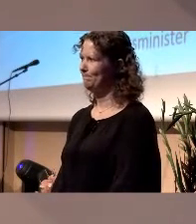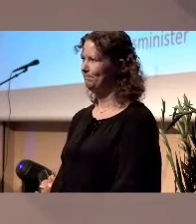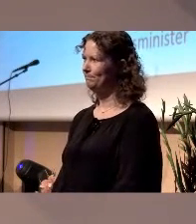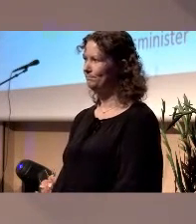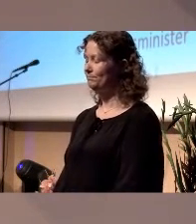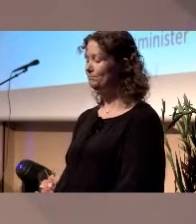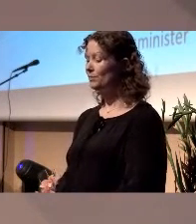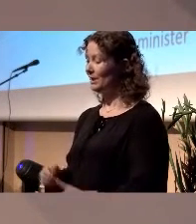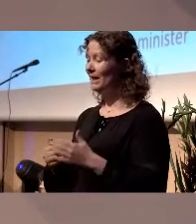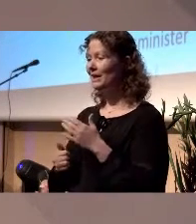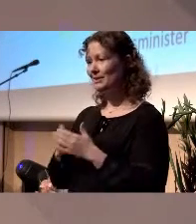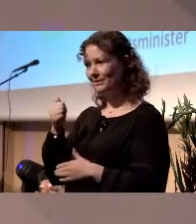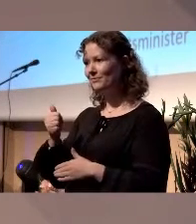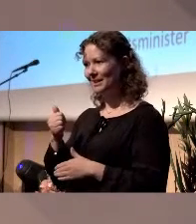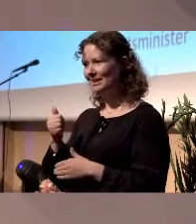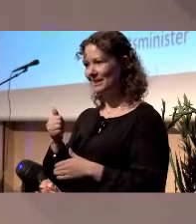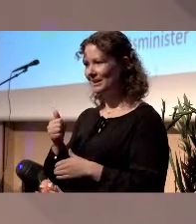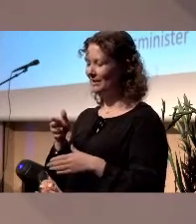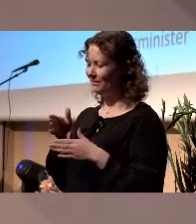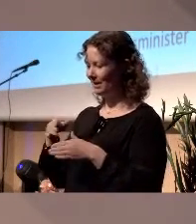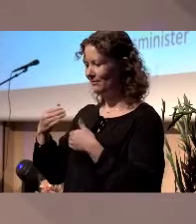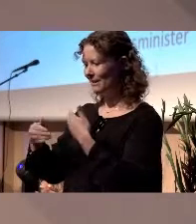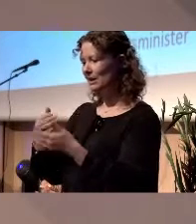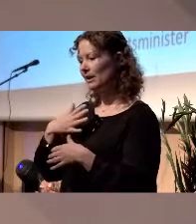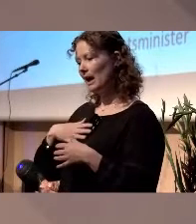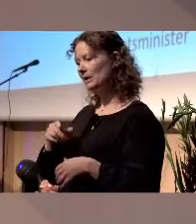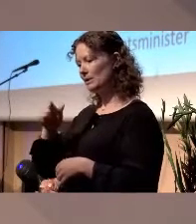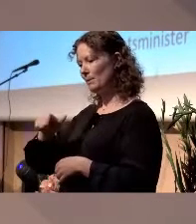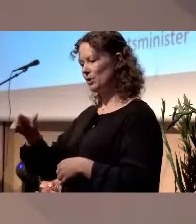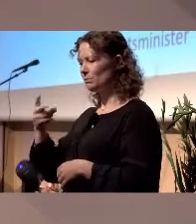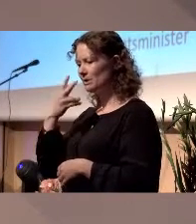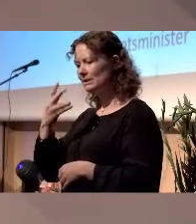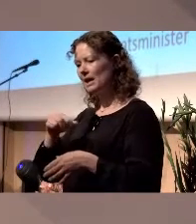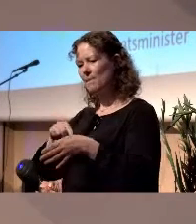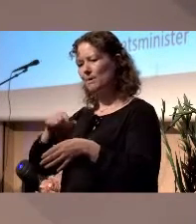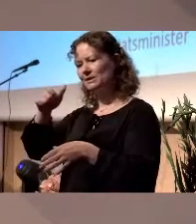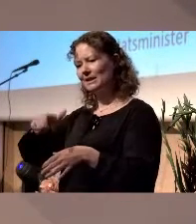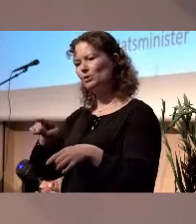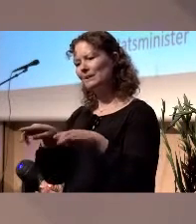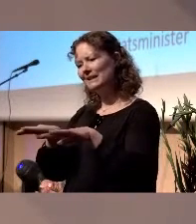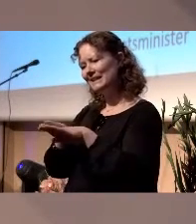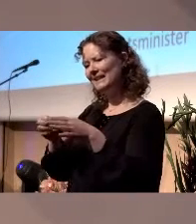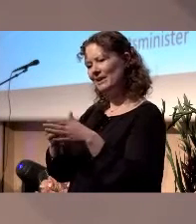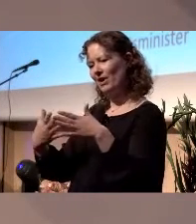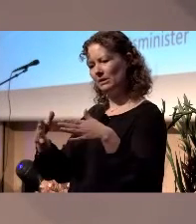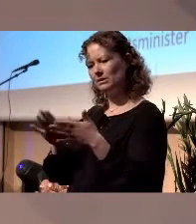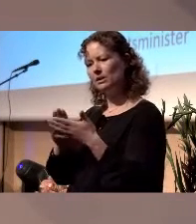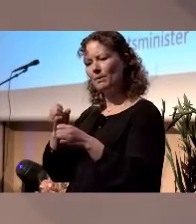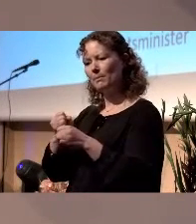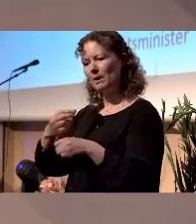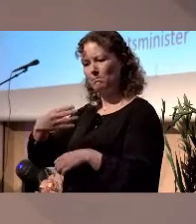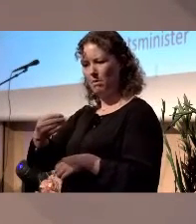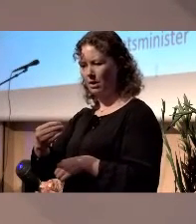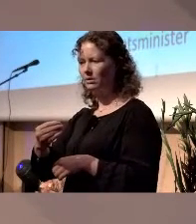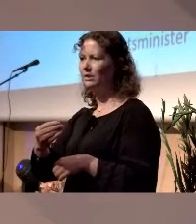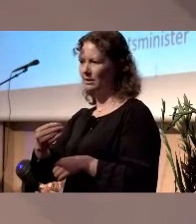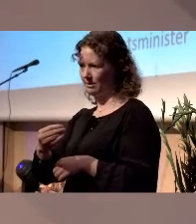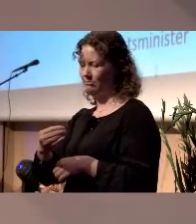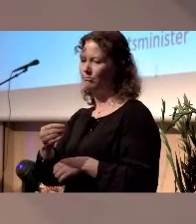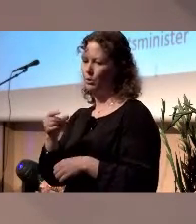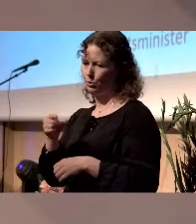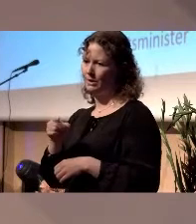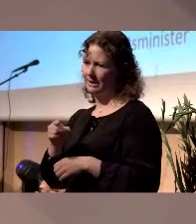Det er et viktig skritt på veien mot at helsepersonell skal se pasienten også som et likeverdig samarbeidspartner, og det er altså mitt siste